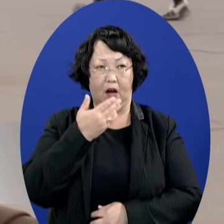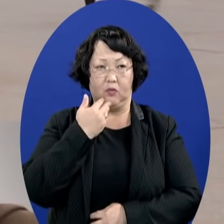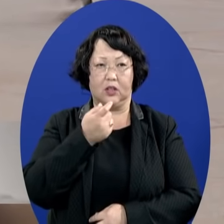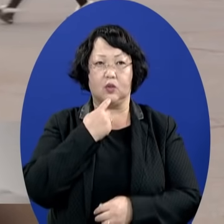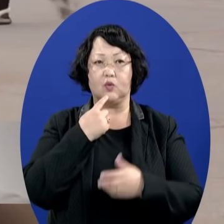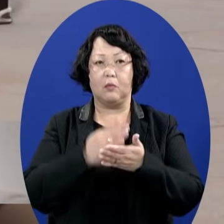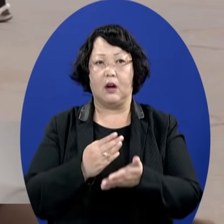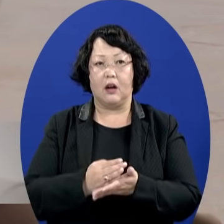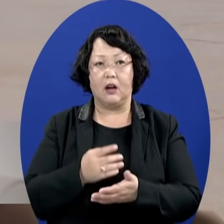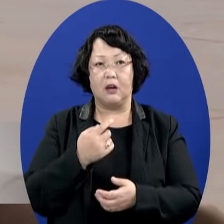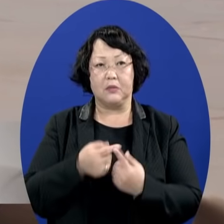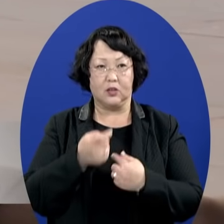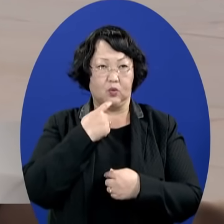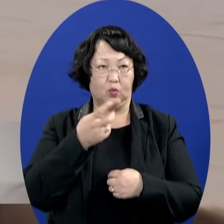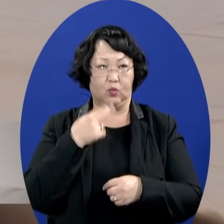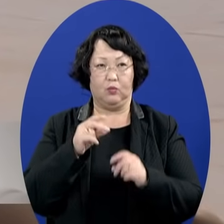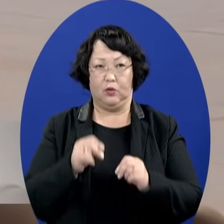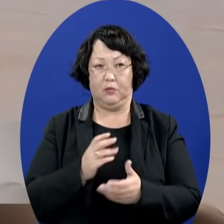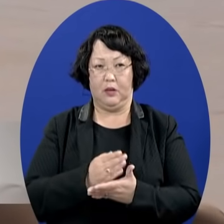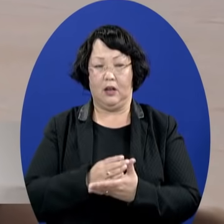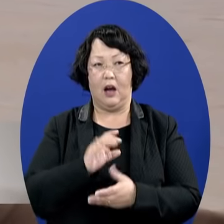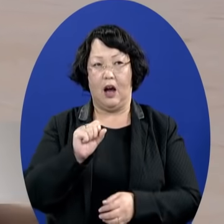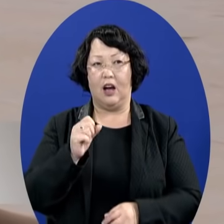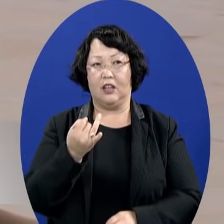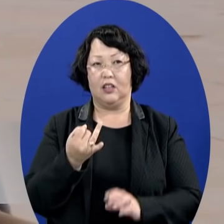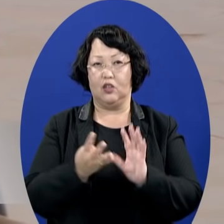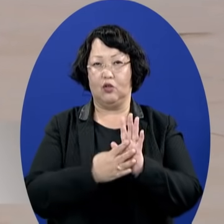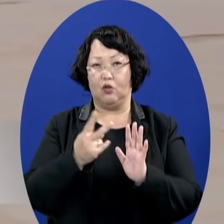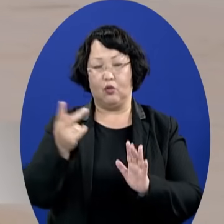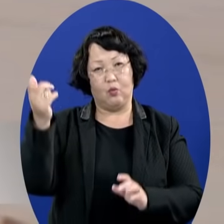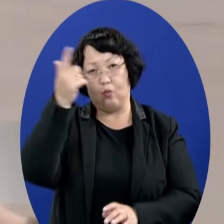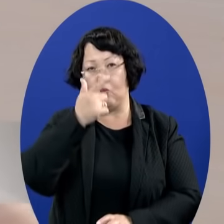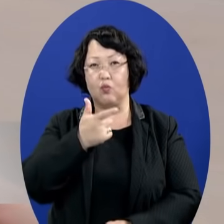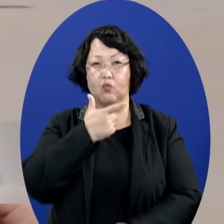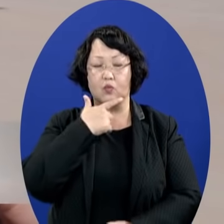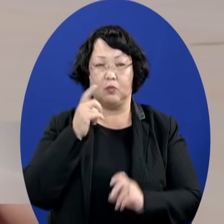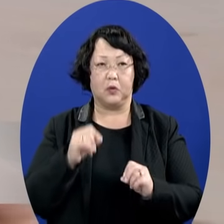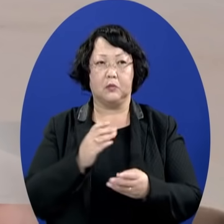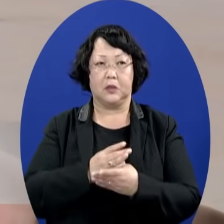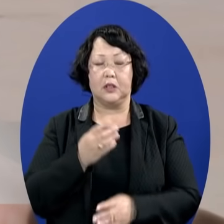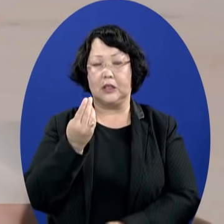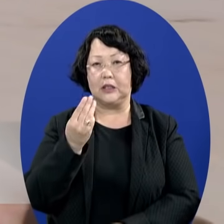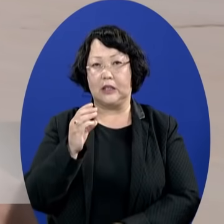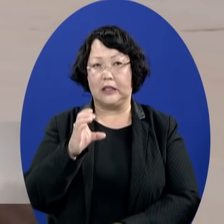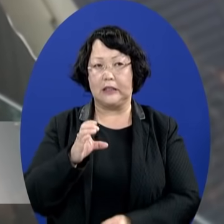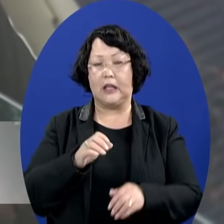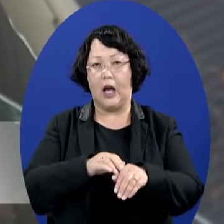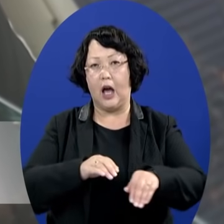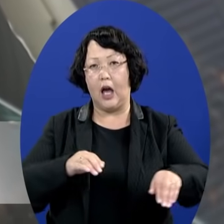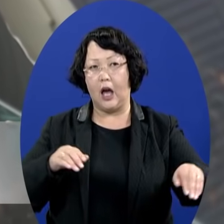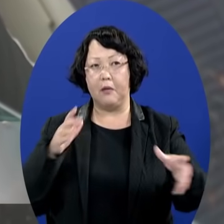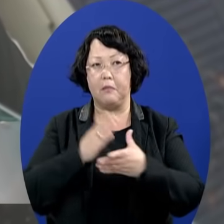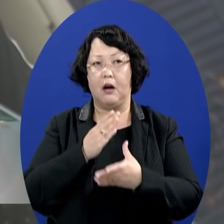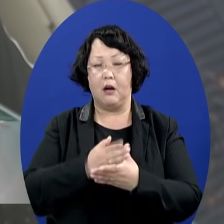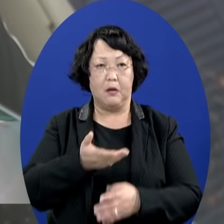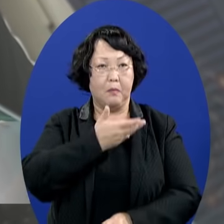энэ ч одоо хүндэрчээс 92 ч одоо олдохгүй одоо ингээд бид нар ч колон котроо очоод яаж вэ? Байхгүй